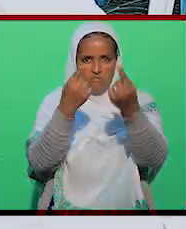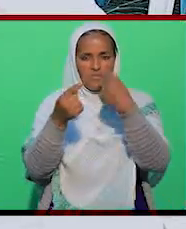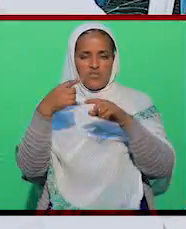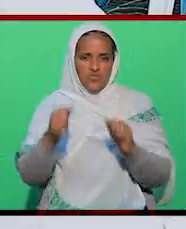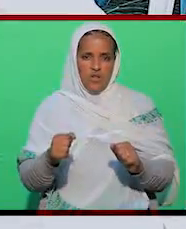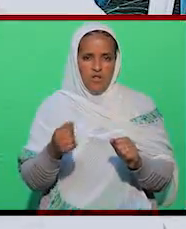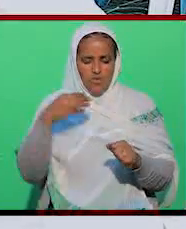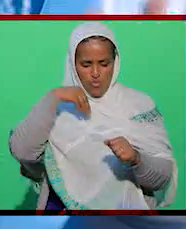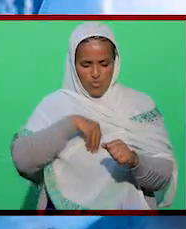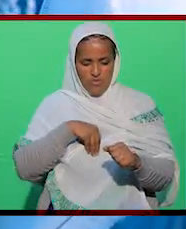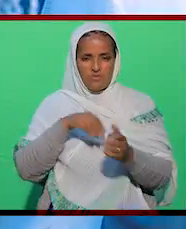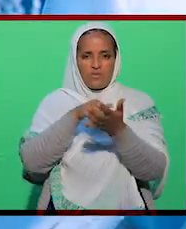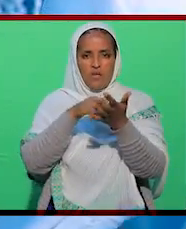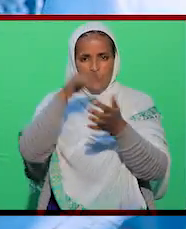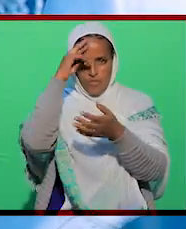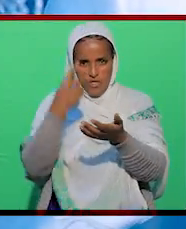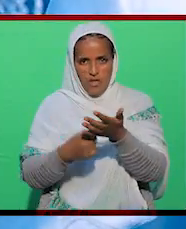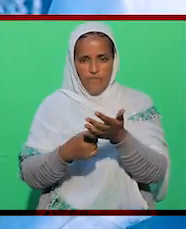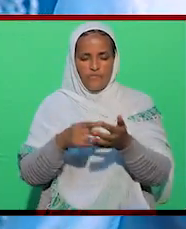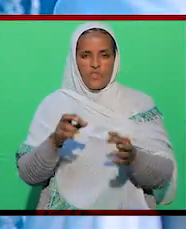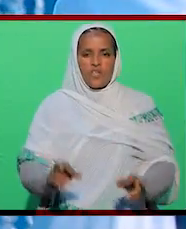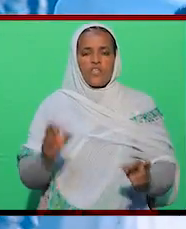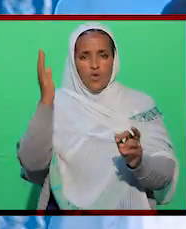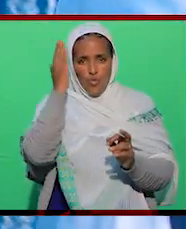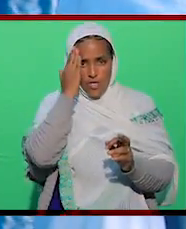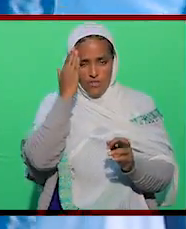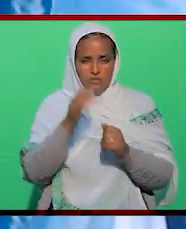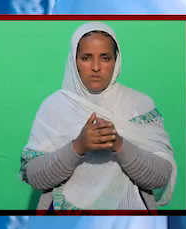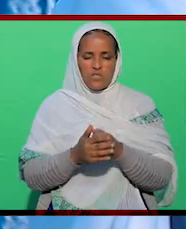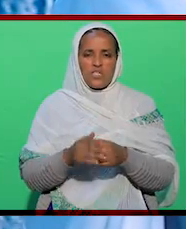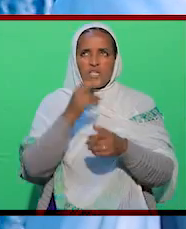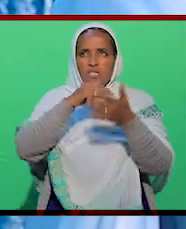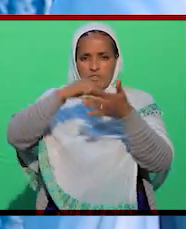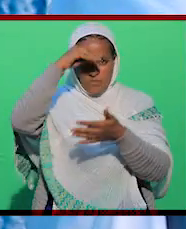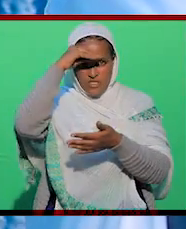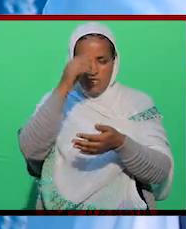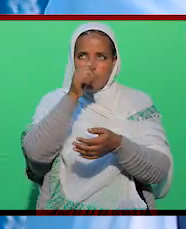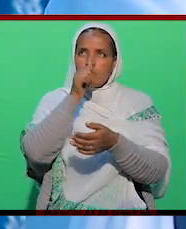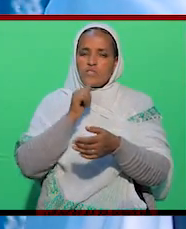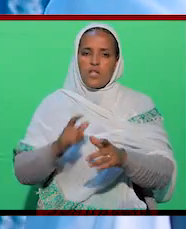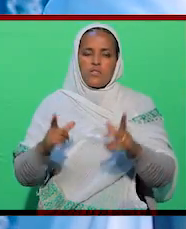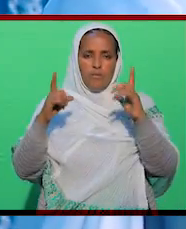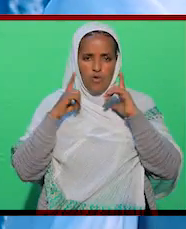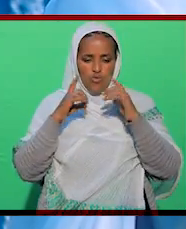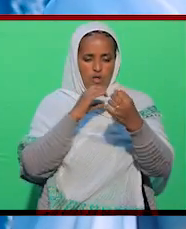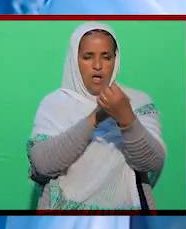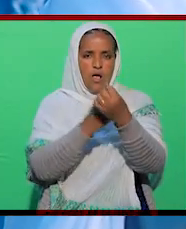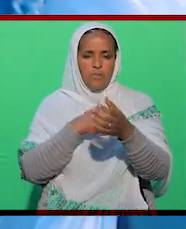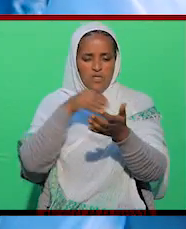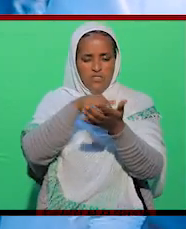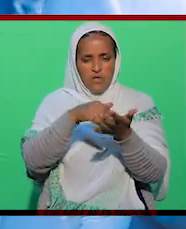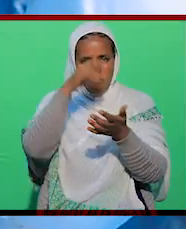ምንም ሊያገኘው ሊያጠቃዋል። አንኛ ውስጣችን ስለደከመ የእውቀት የትምህርት በሚስጥራት